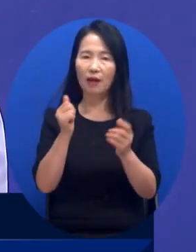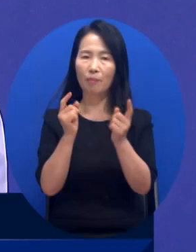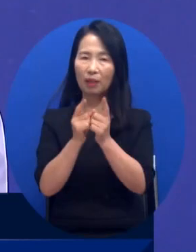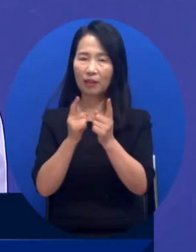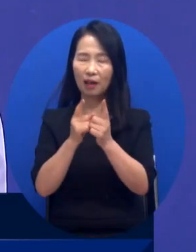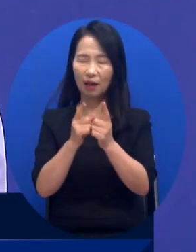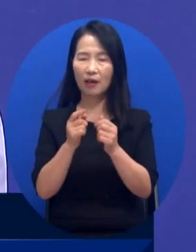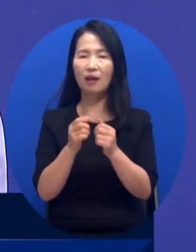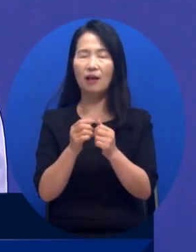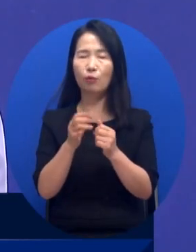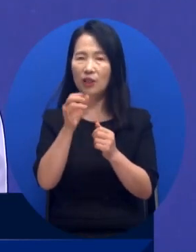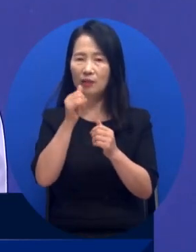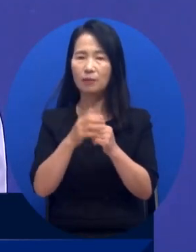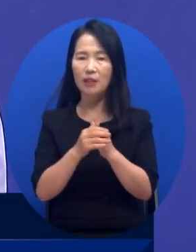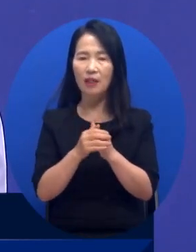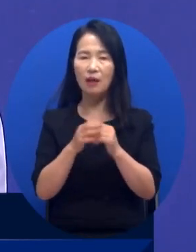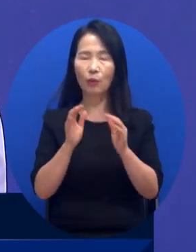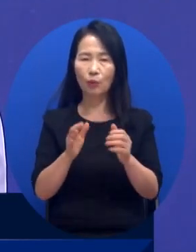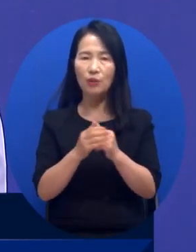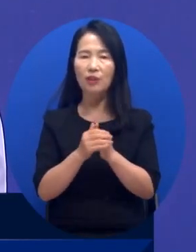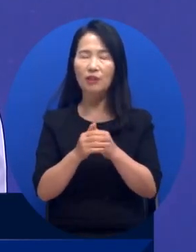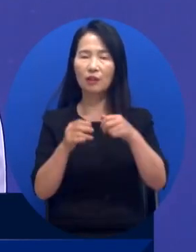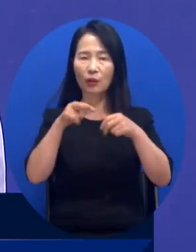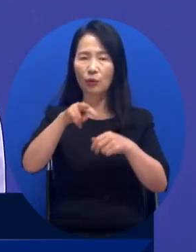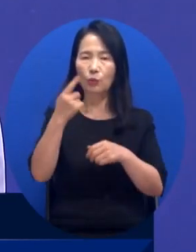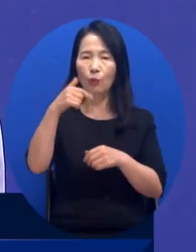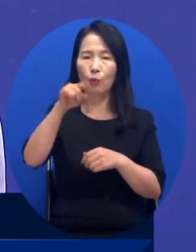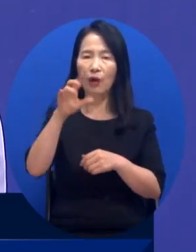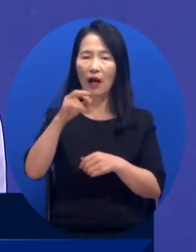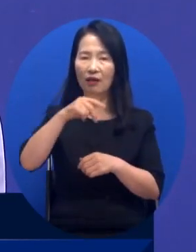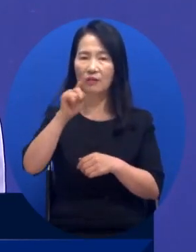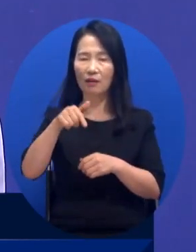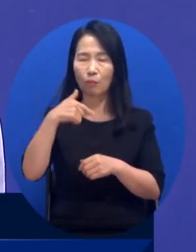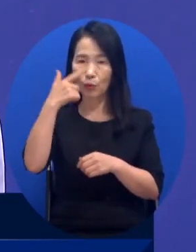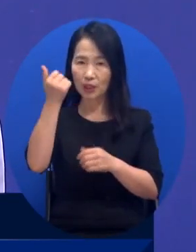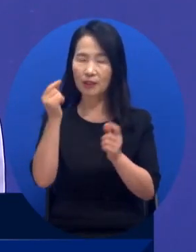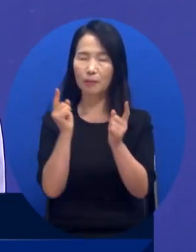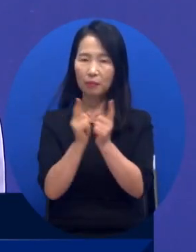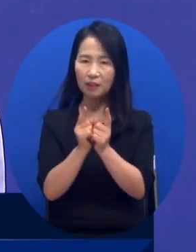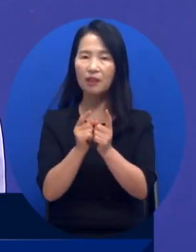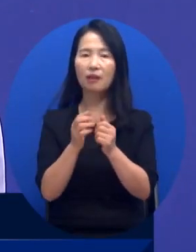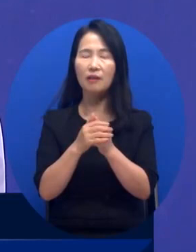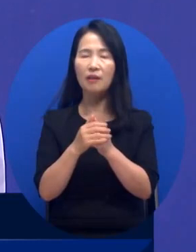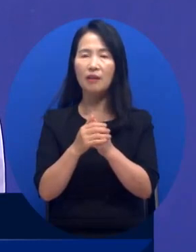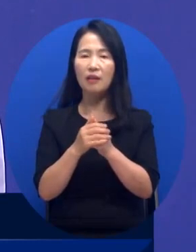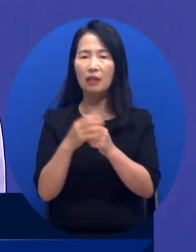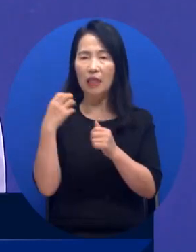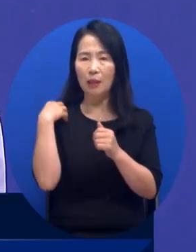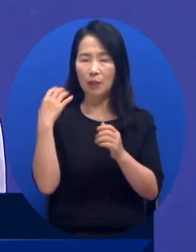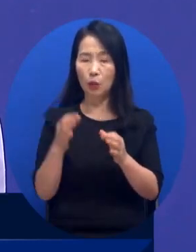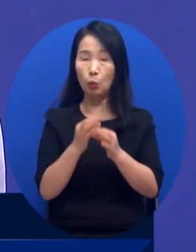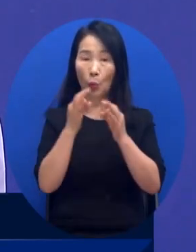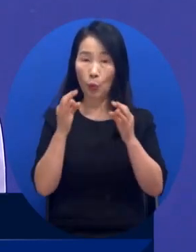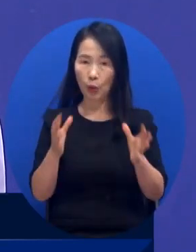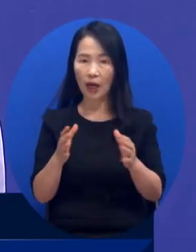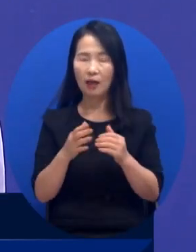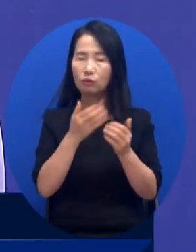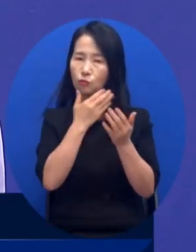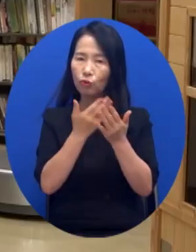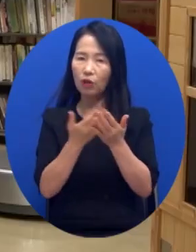오늘은 대한예수교장로회 합동총회 소강성 목사를 만나 임기 동안의 주요 계획을 들어봤습니다. 김덕원